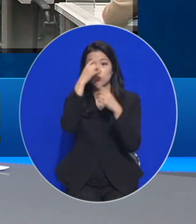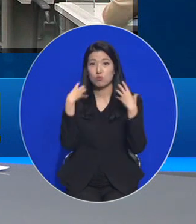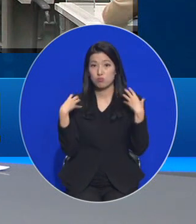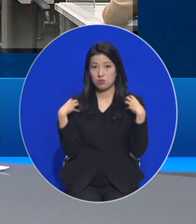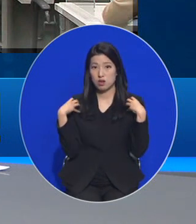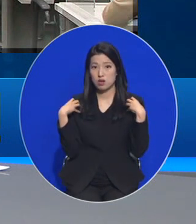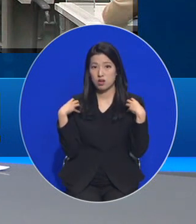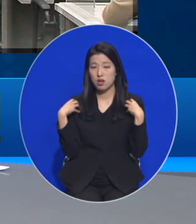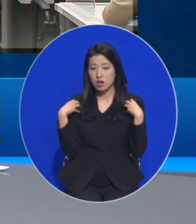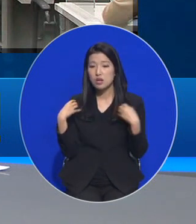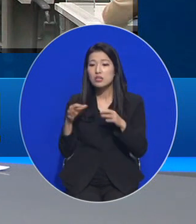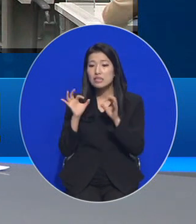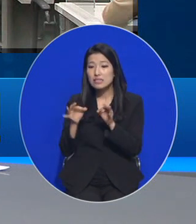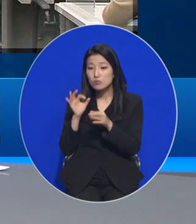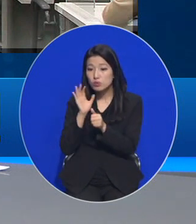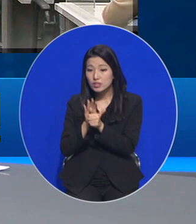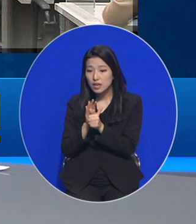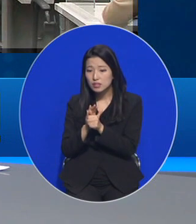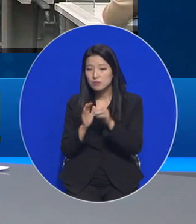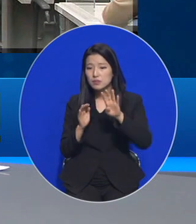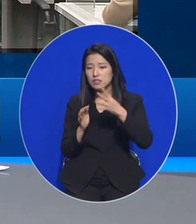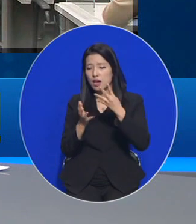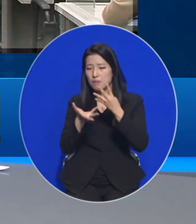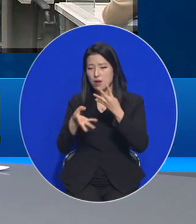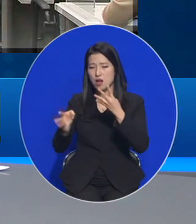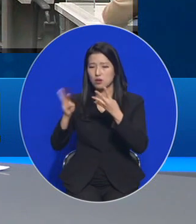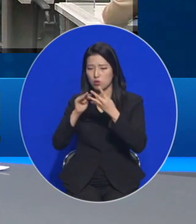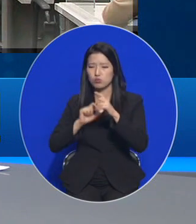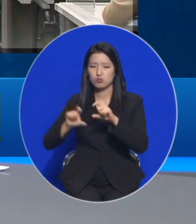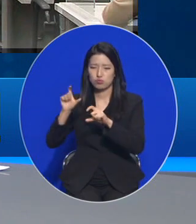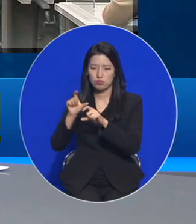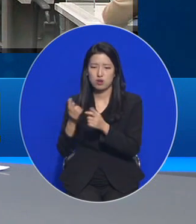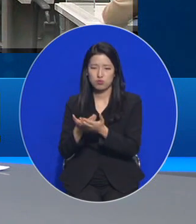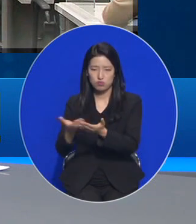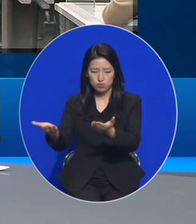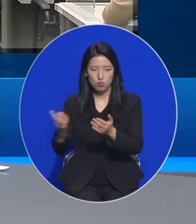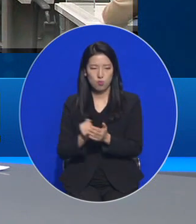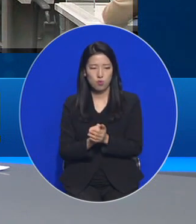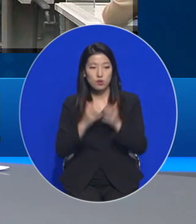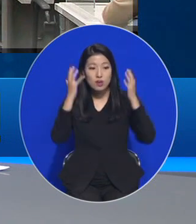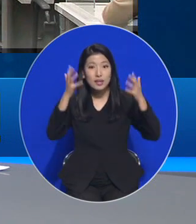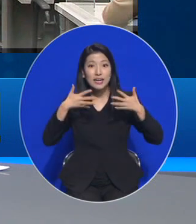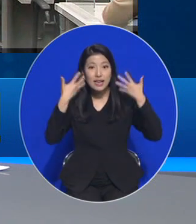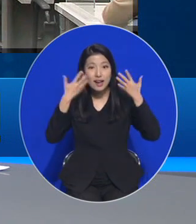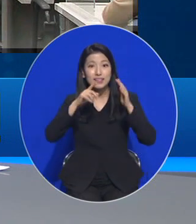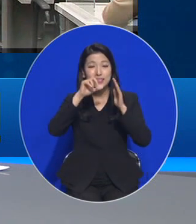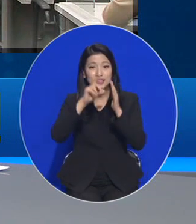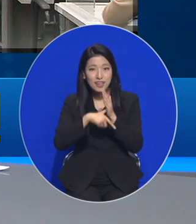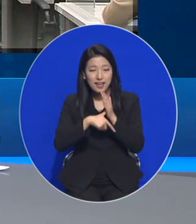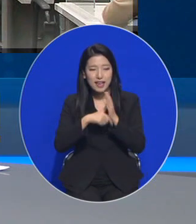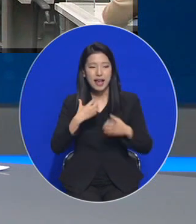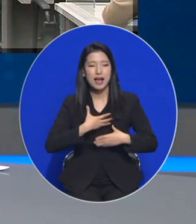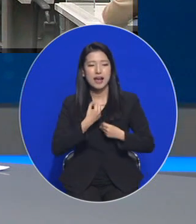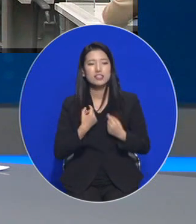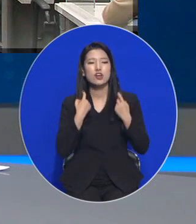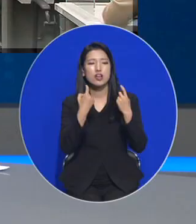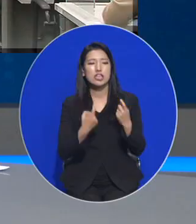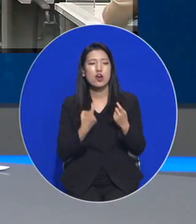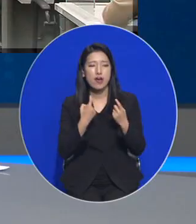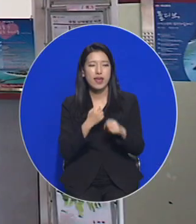400억 원을 추가 지원하고 가을을 맞아 안전여행 캠페인을 벌이기로 했습니다 이수복 기자입니다